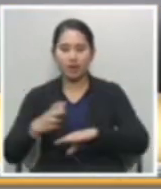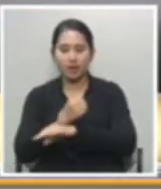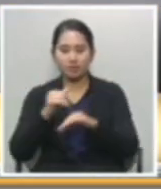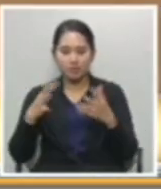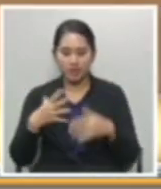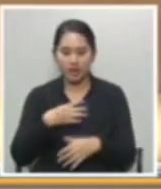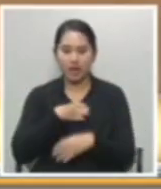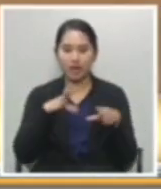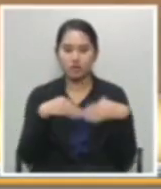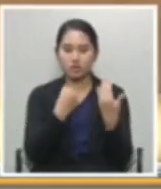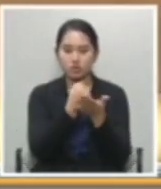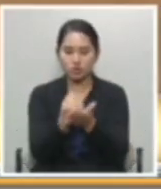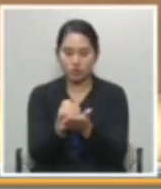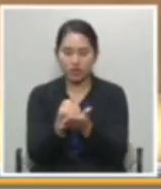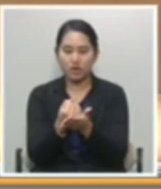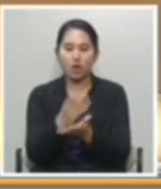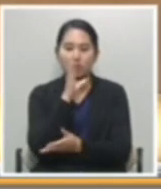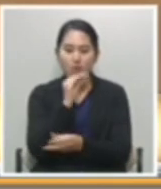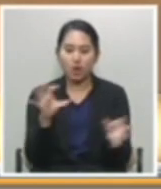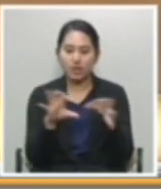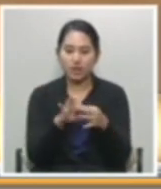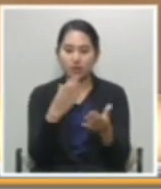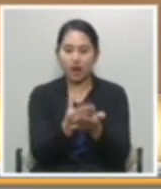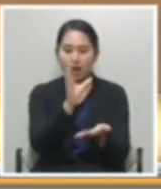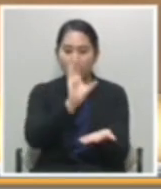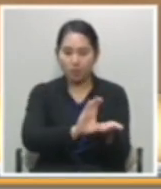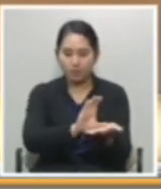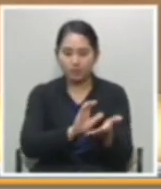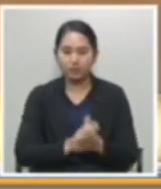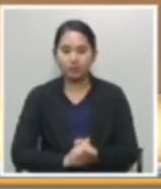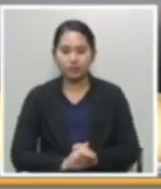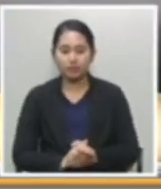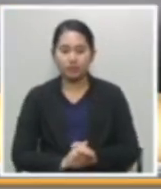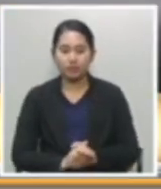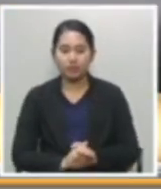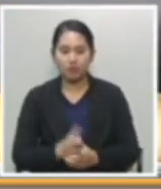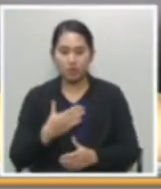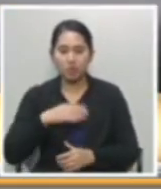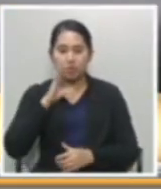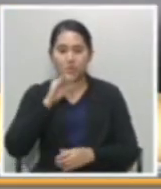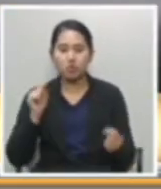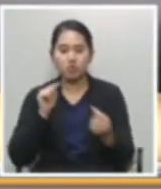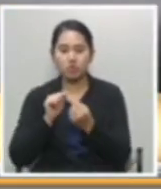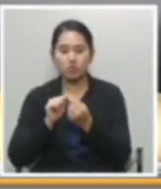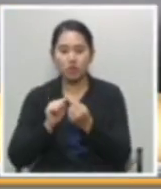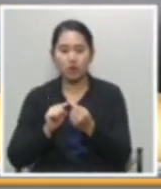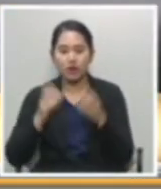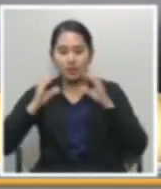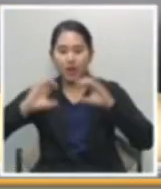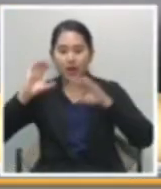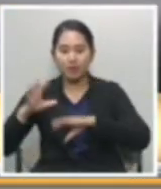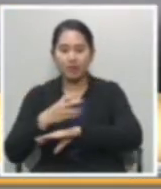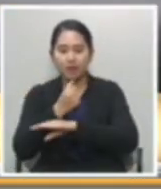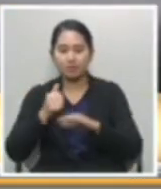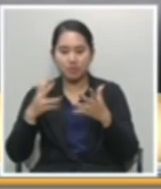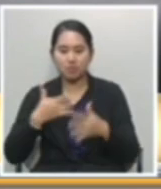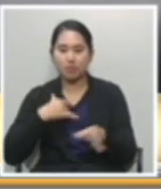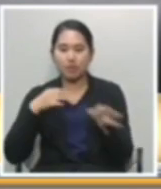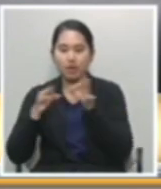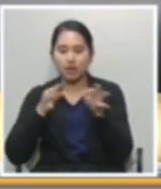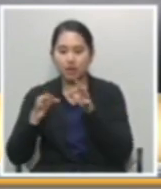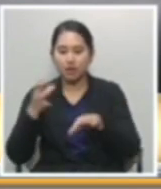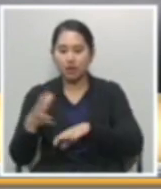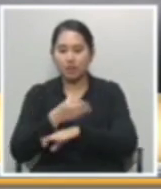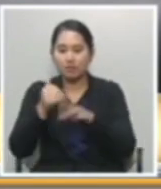านเข้าเรื่องงบประมาณนะครับ ก็ผมว่าเป็นรัฐบาลที่ไม่มีอำนาจผมก็อธิบายว่ามันมีอำนาจยังไงท่านประธ